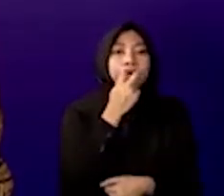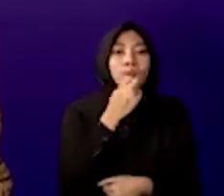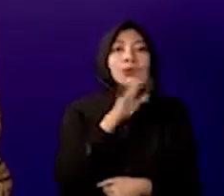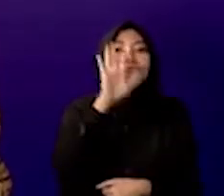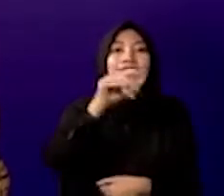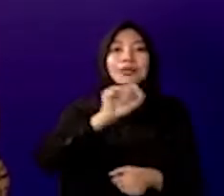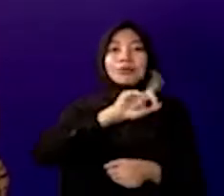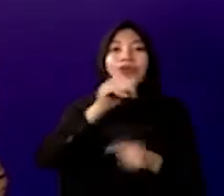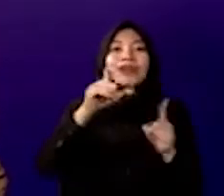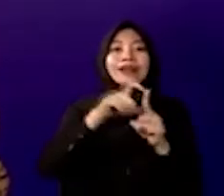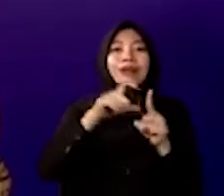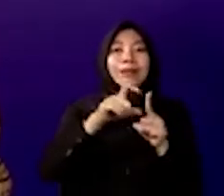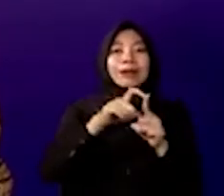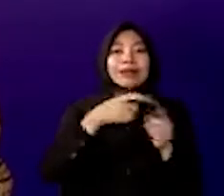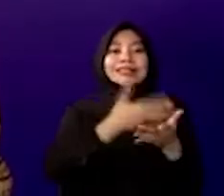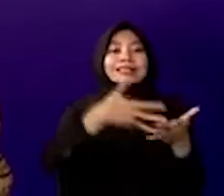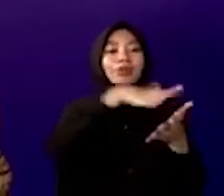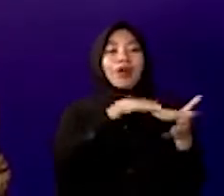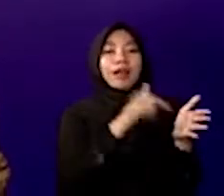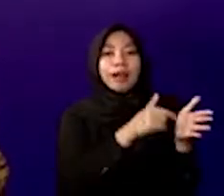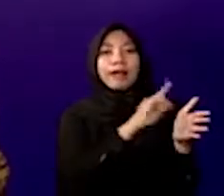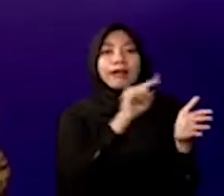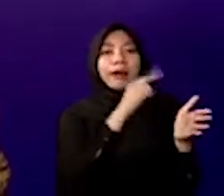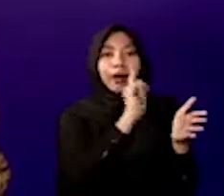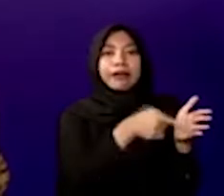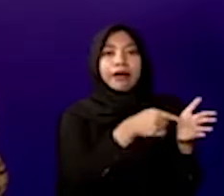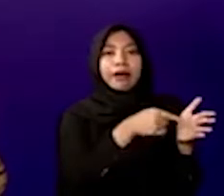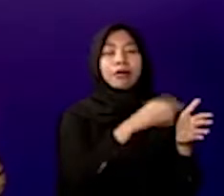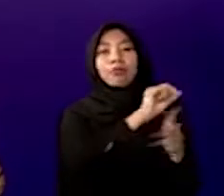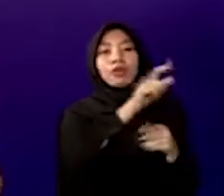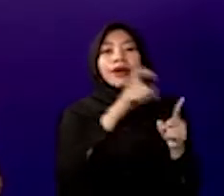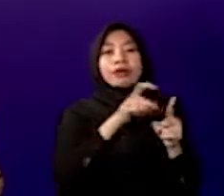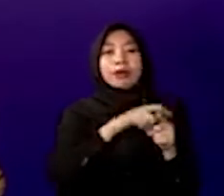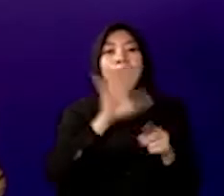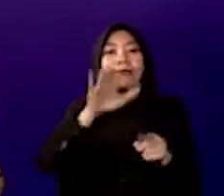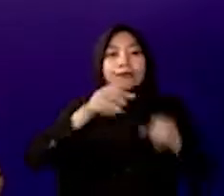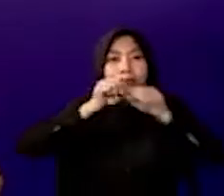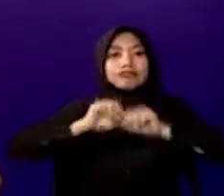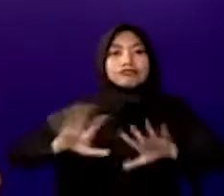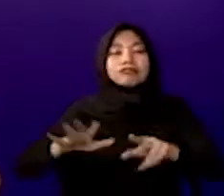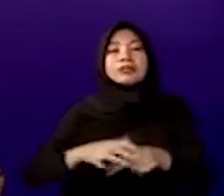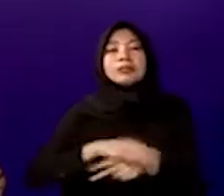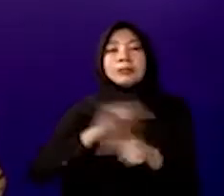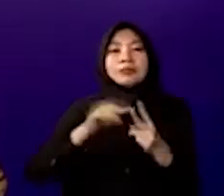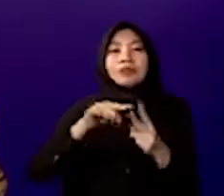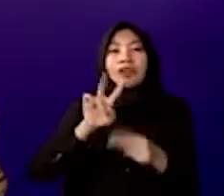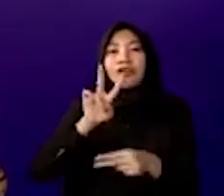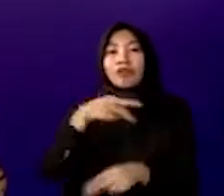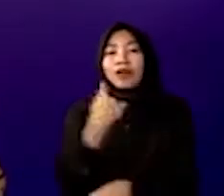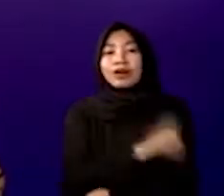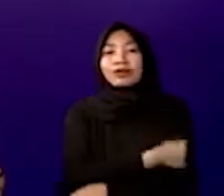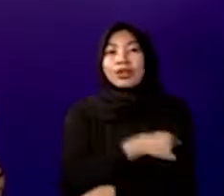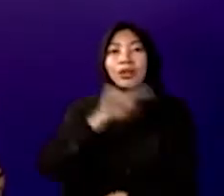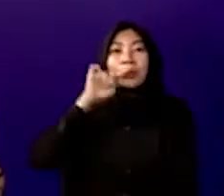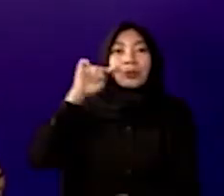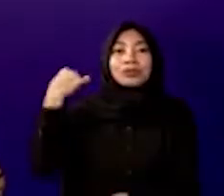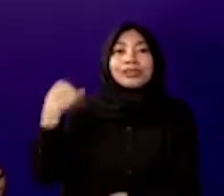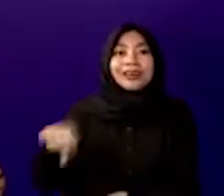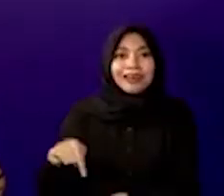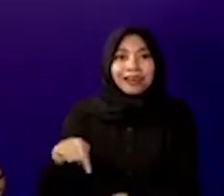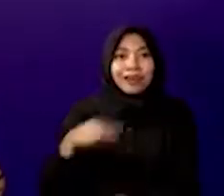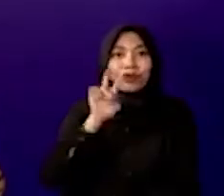bulan Desember sesuai dengan perencanaannya Kemudian yang kedua terkait dengan vaksin dari Rusia selama